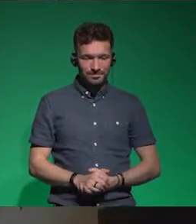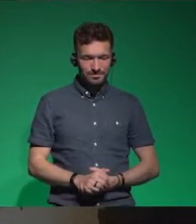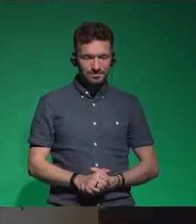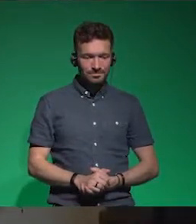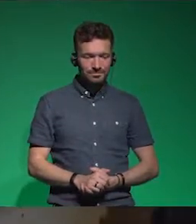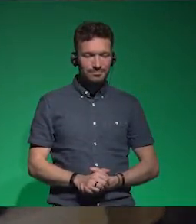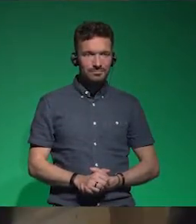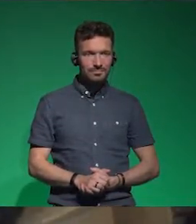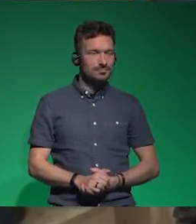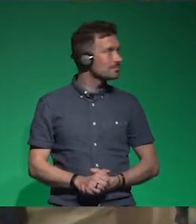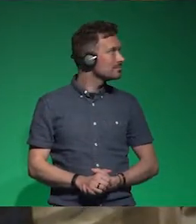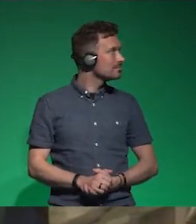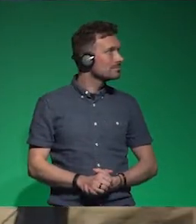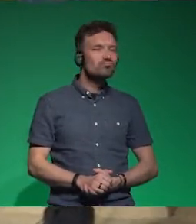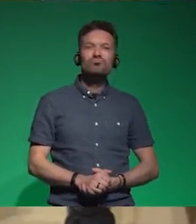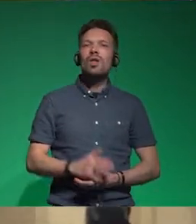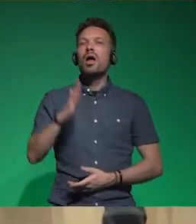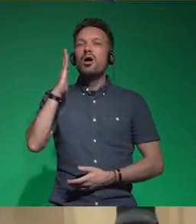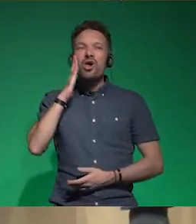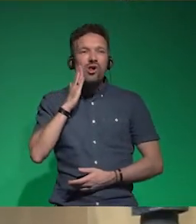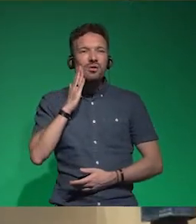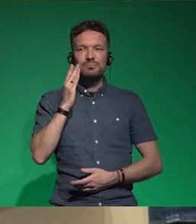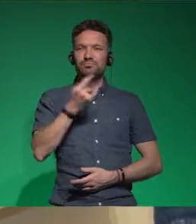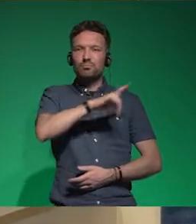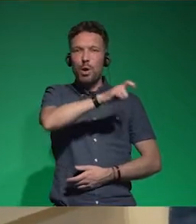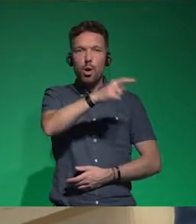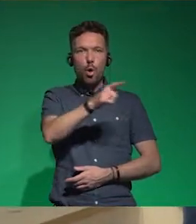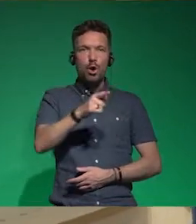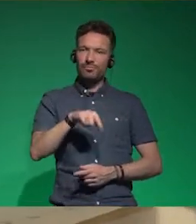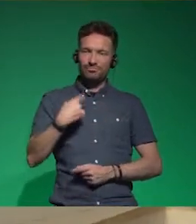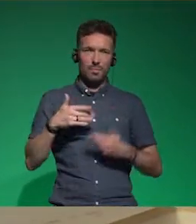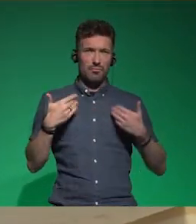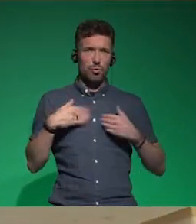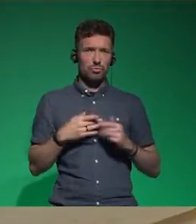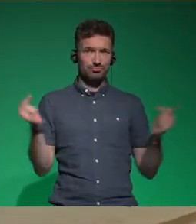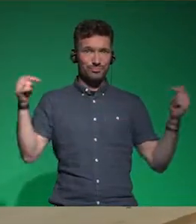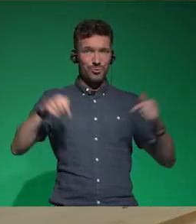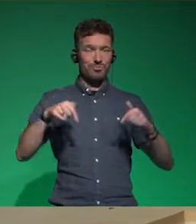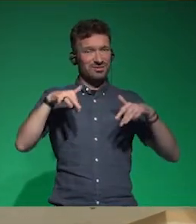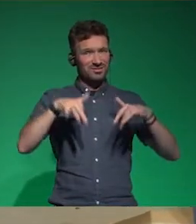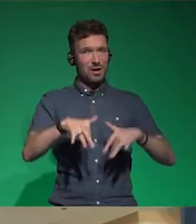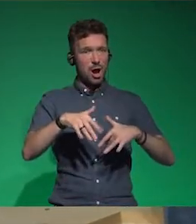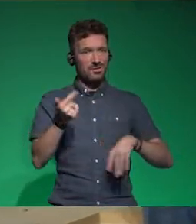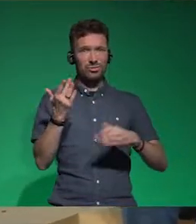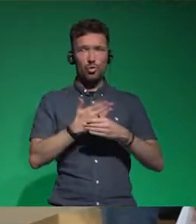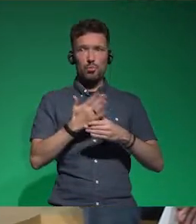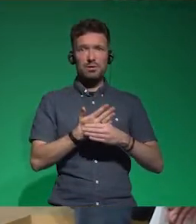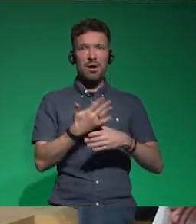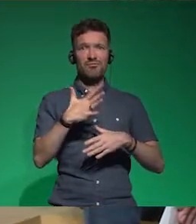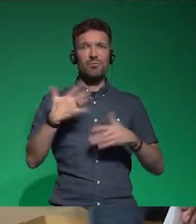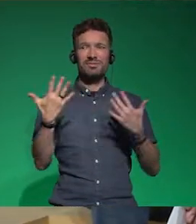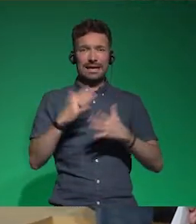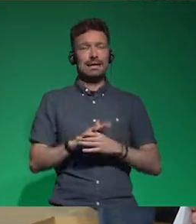Ja, meine sehr geehrten Damen und Herren, es ist eine große Freude für uns, heute hier mit der Documenta 15